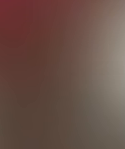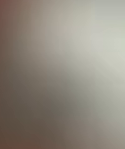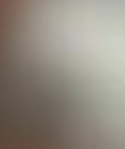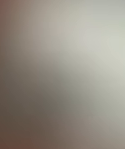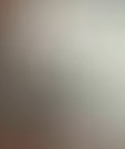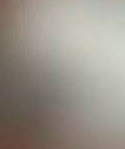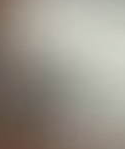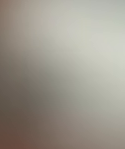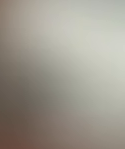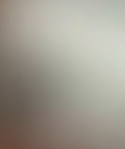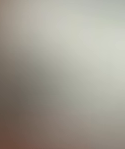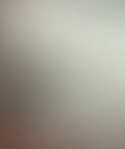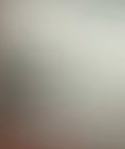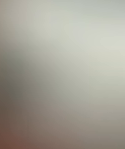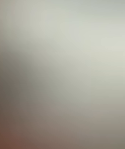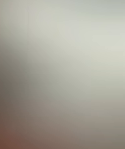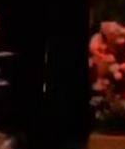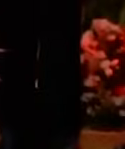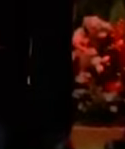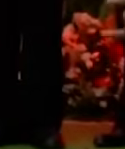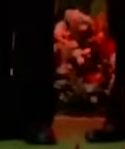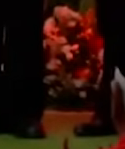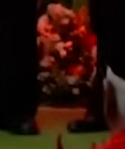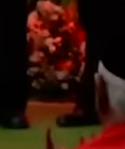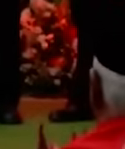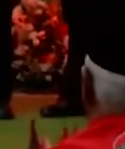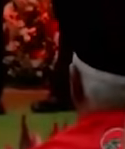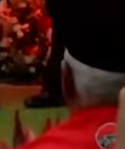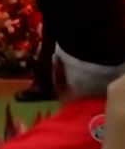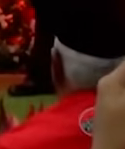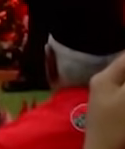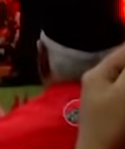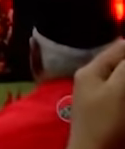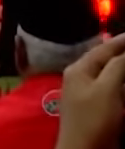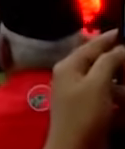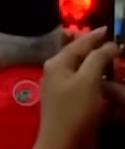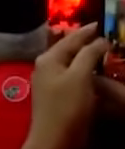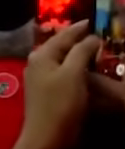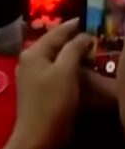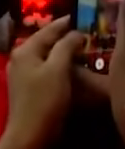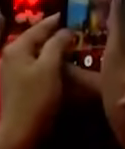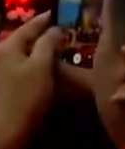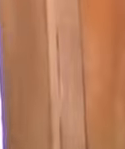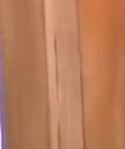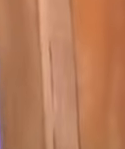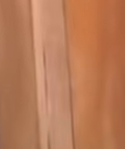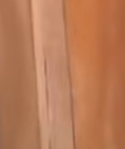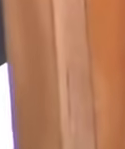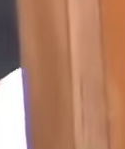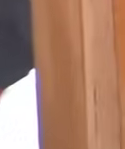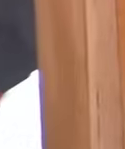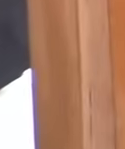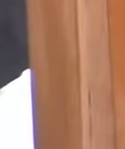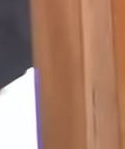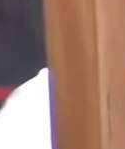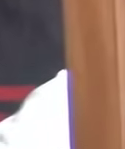sempat berfoto di kantor DPP PDIP. Namun sehari setelahnya, PDIP justru berbalik arah dan memilih